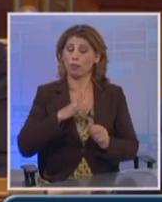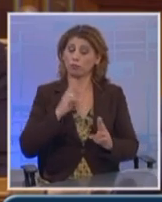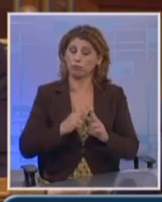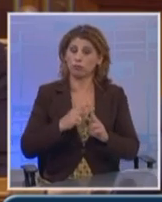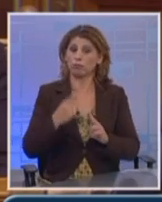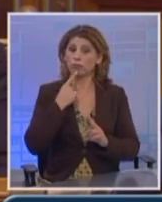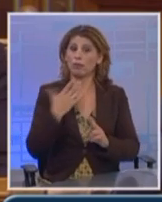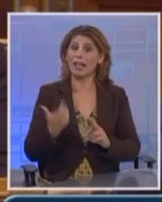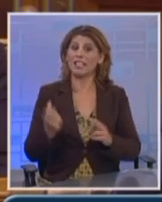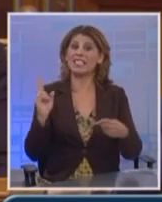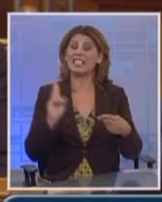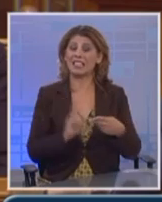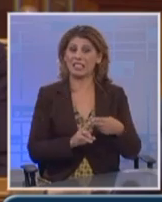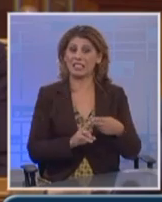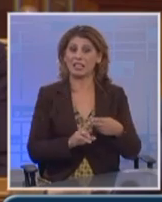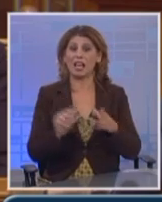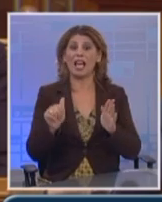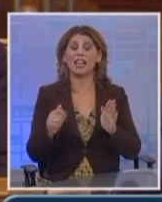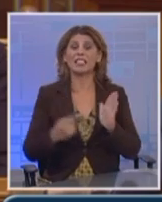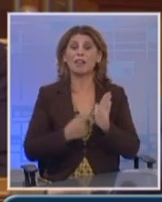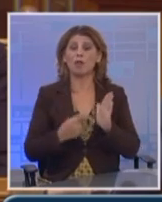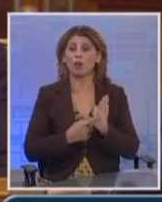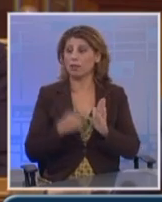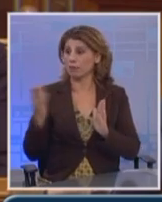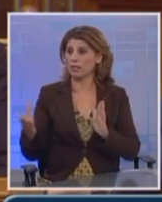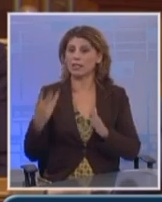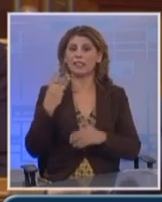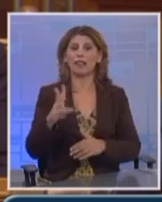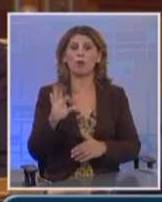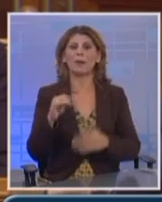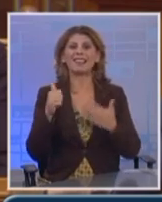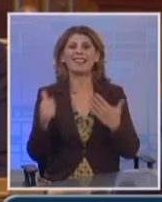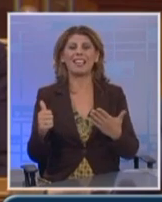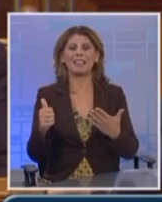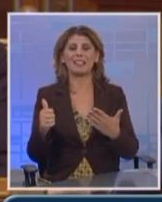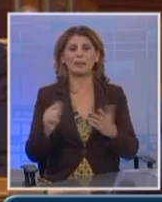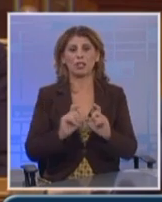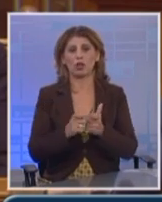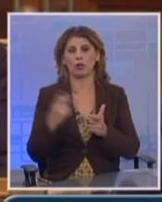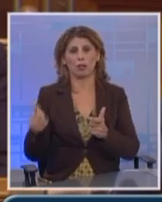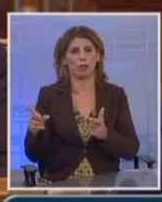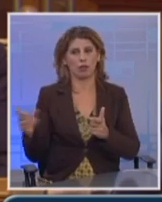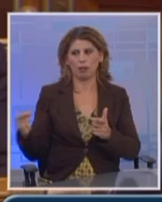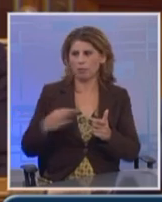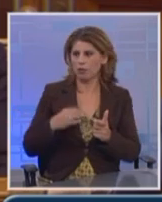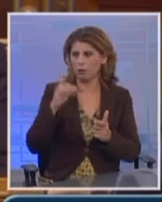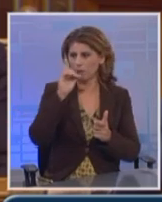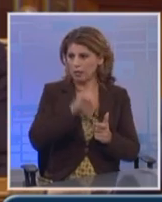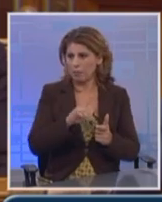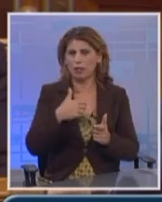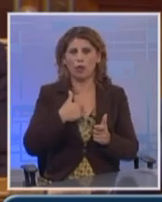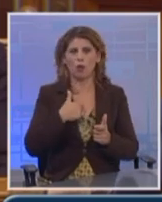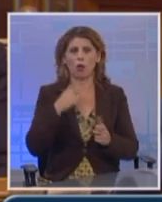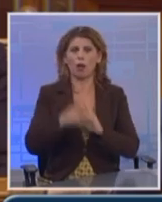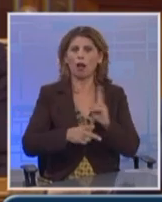είχατε συναντήσεις 60 φορές με εσάς, 356 με την οικογένειά σας. Και λέτε ότι όλα αυτά είναι ψέματα. Και ότι εγώ είμαι συκοφάντης,